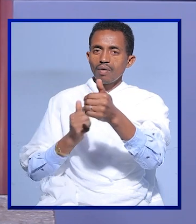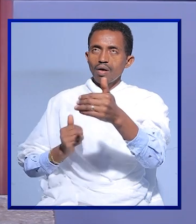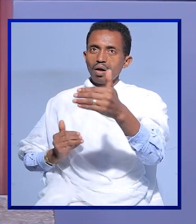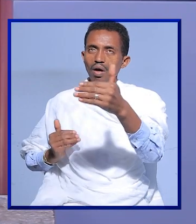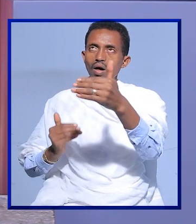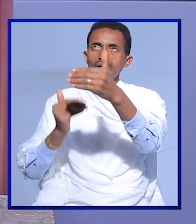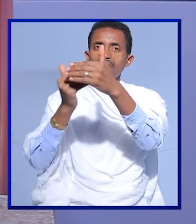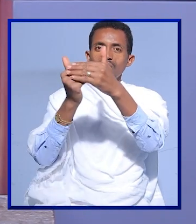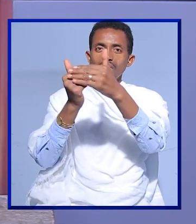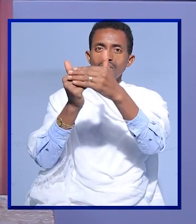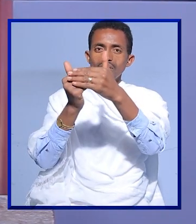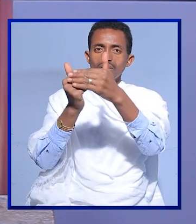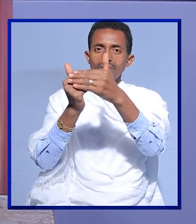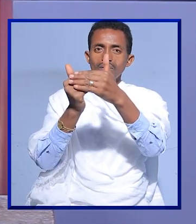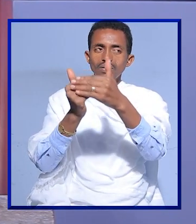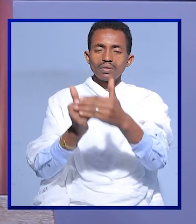አቀረቡለት